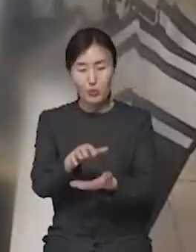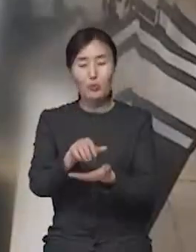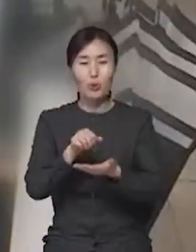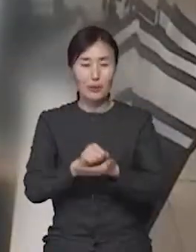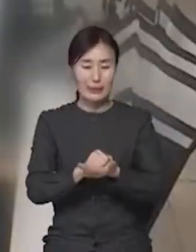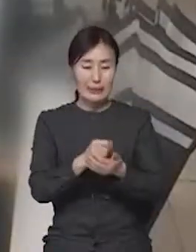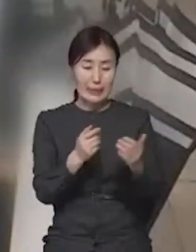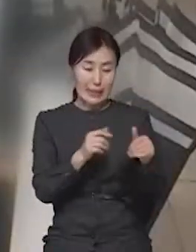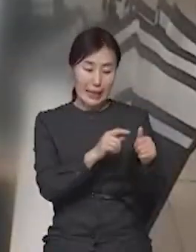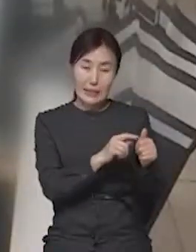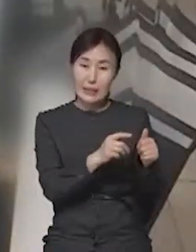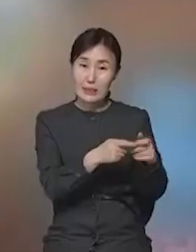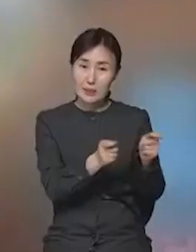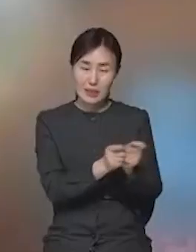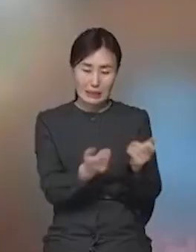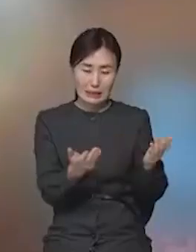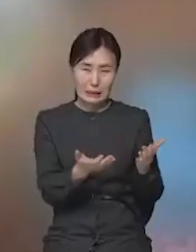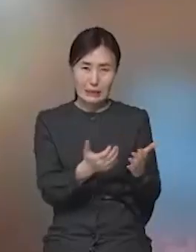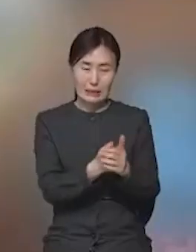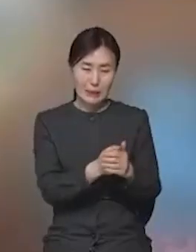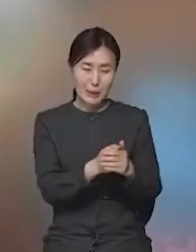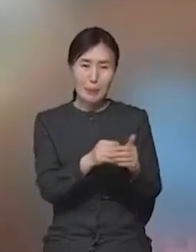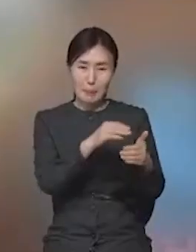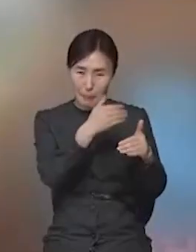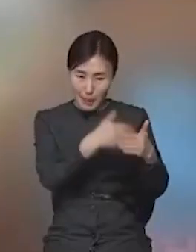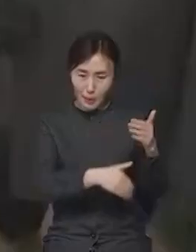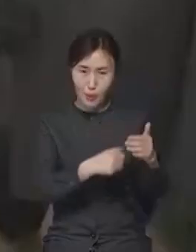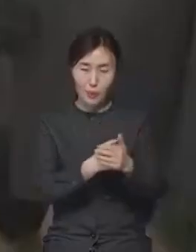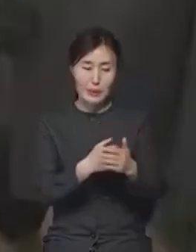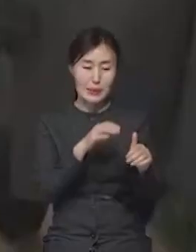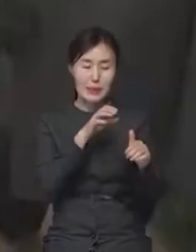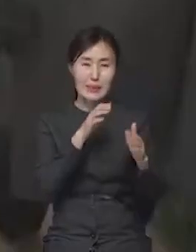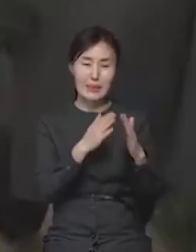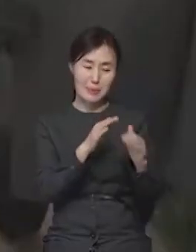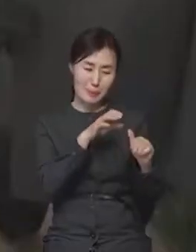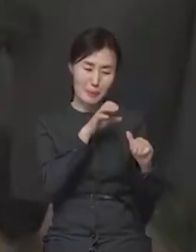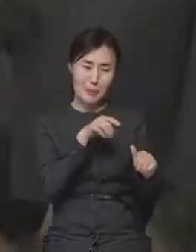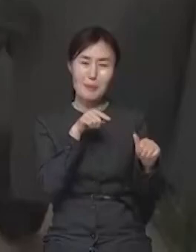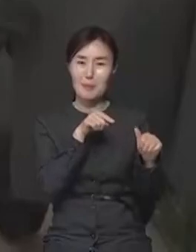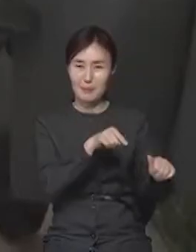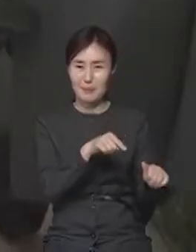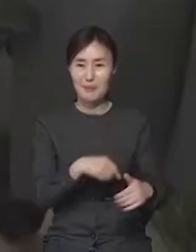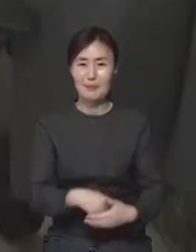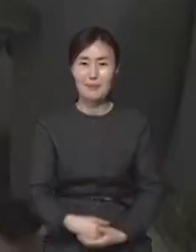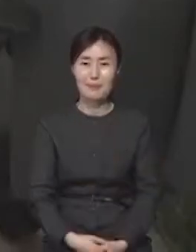a팀장을 직무에서 배제하고 대기발용 조치했습니다 KBC 이동균입니다